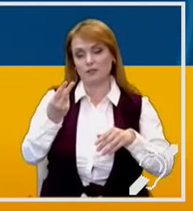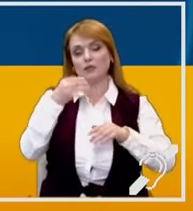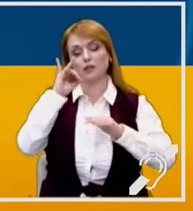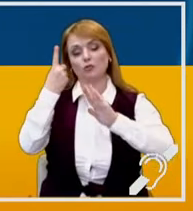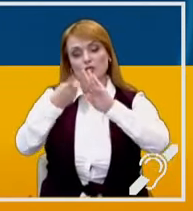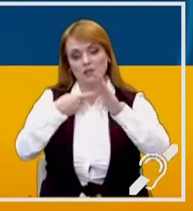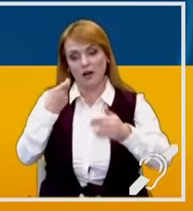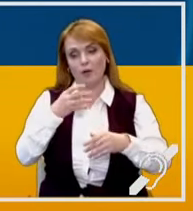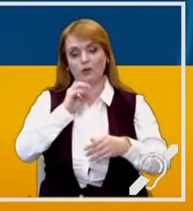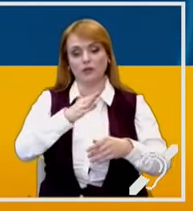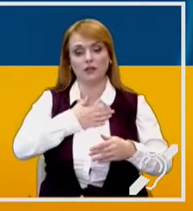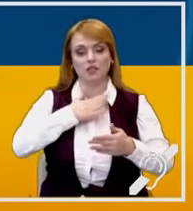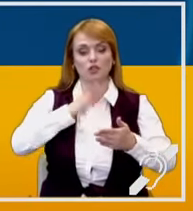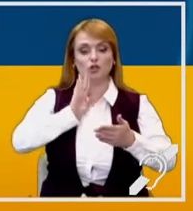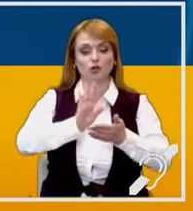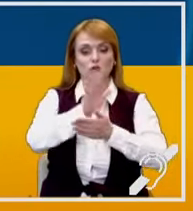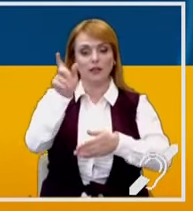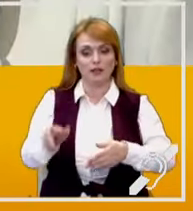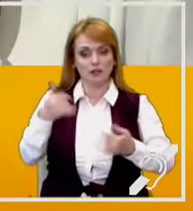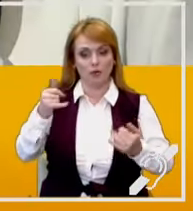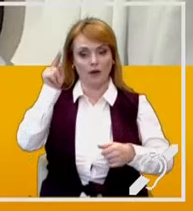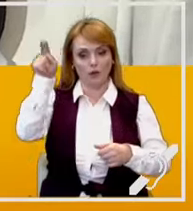a urmărit întrevederile.